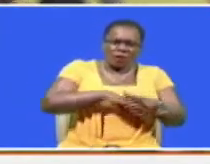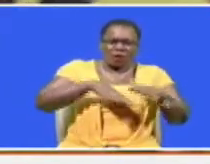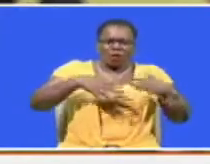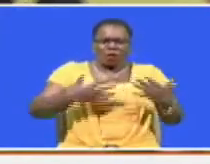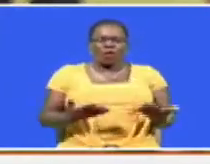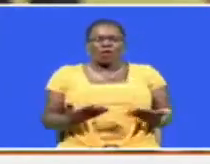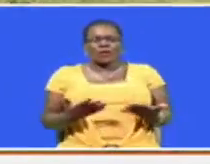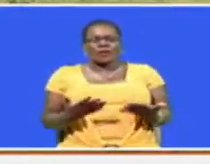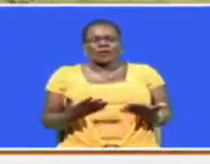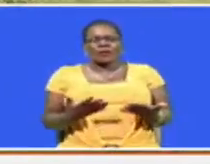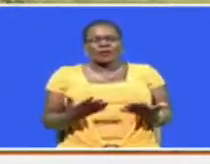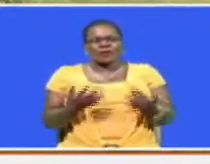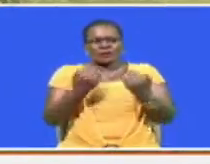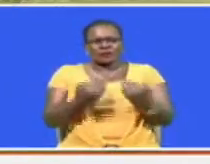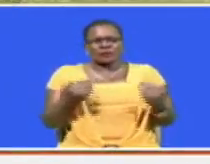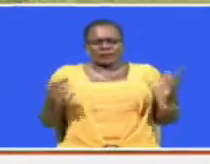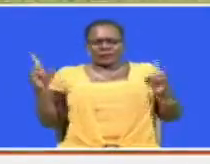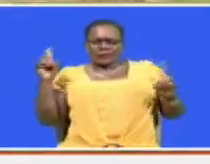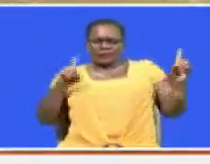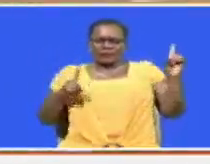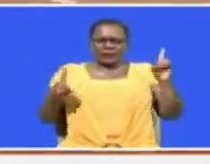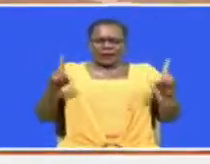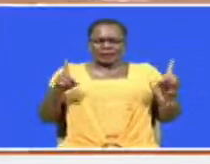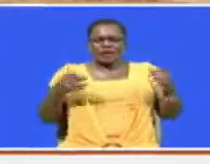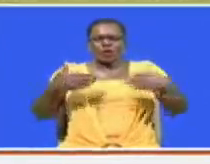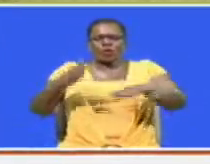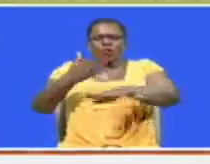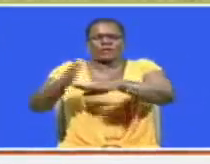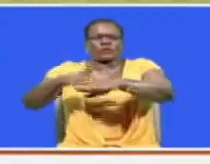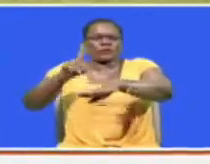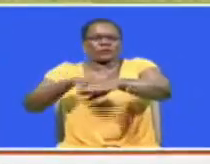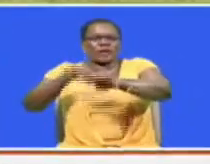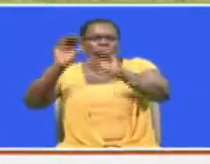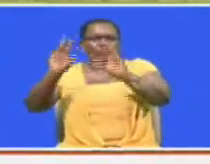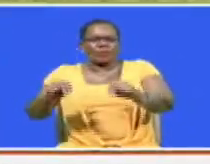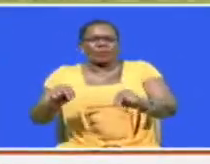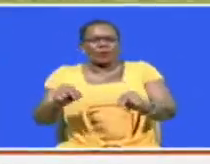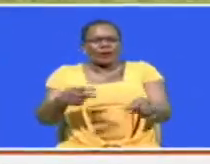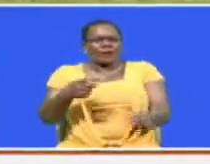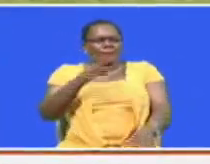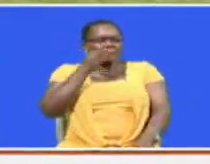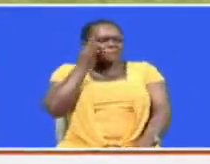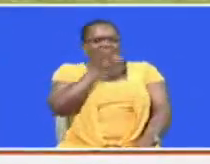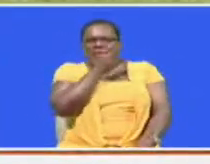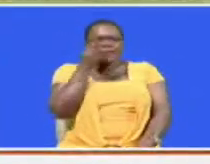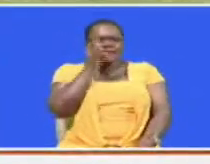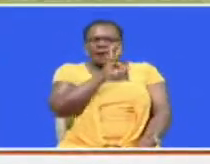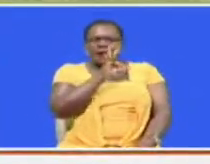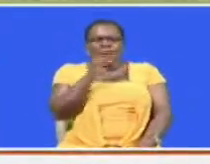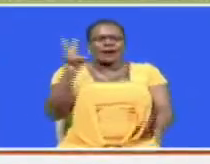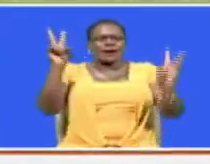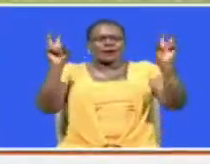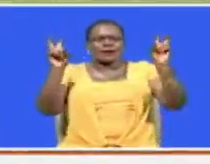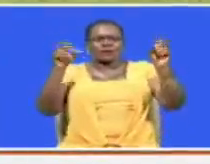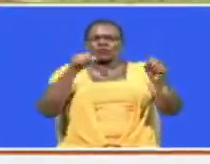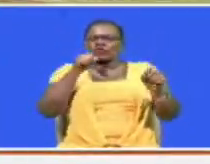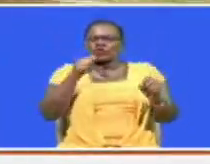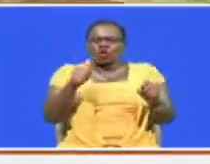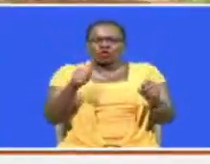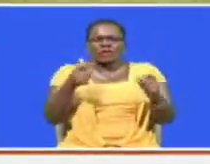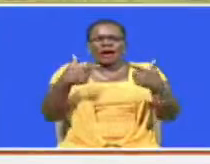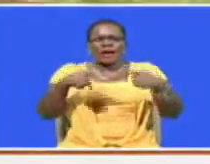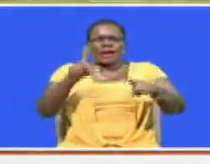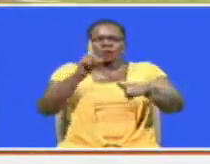watoto wakidansi ati wanapoteza wakati. Kuna hii mambo ya miraa. Miraa utakiwi kukula kama